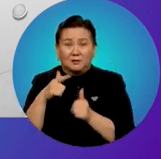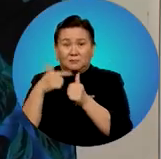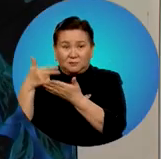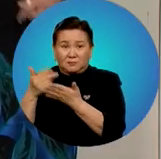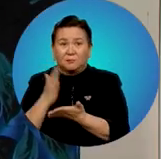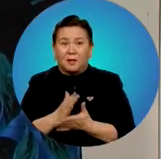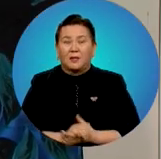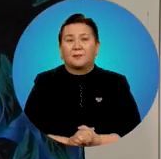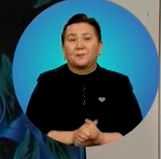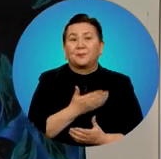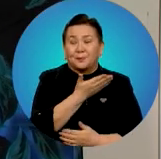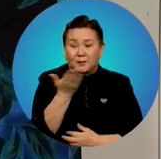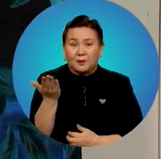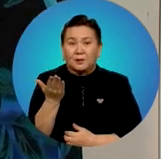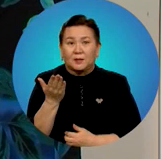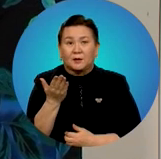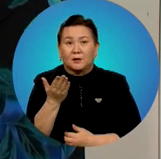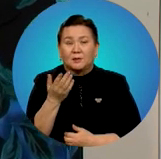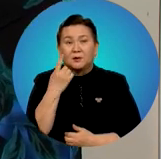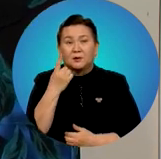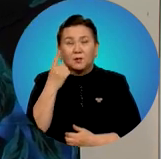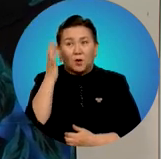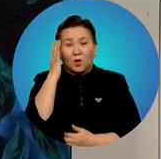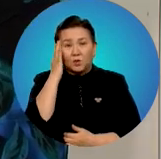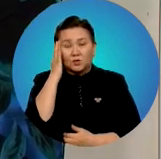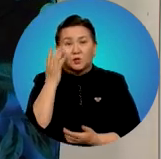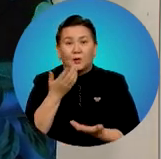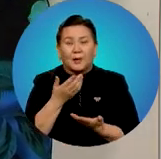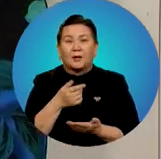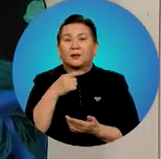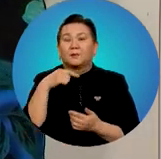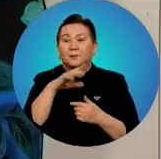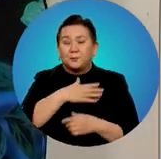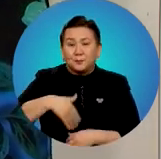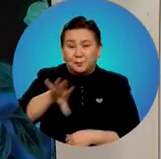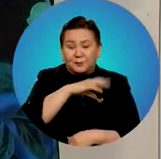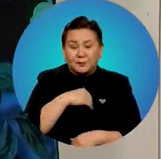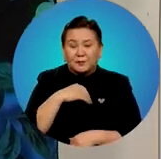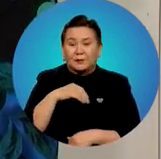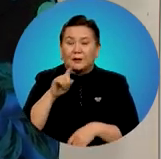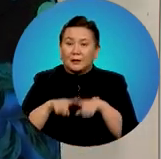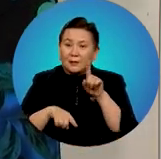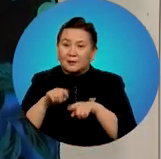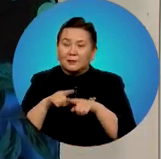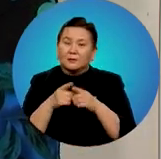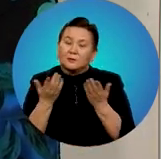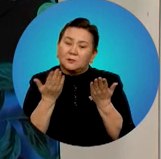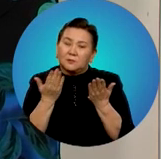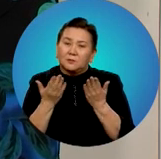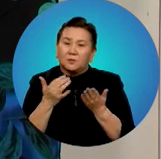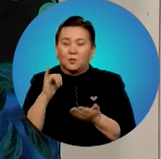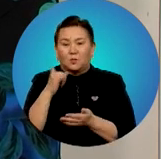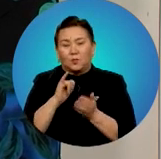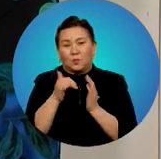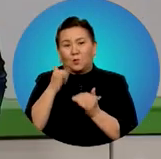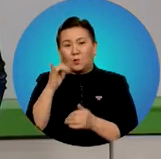хэрглэжээ. За тэгэхээр та бүхэн эндээс бас нэг зүйлийг ойлгож байгаа баха. Бид нэр альва зүйлийг хүнд итгүүлнэ гэдэг бол өөрийнх нь уран